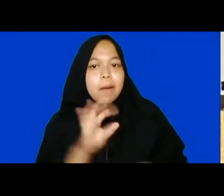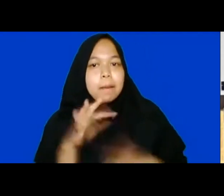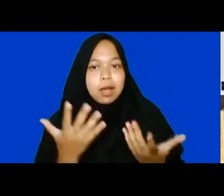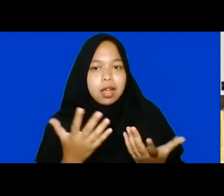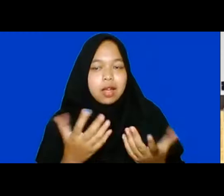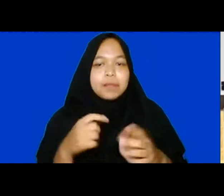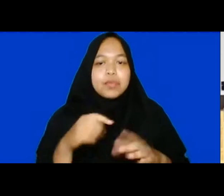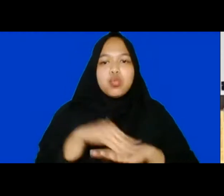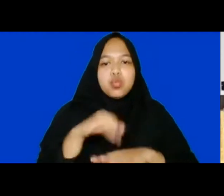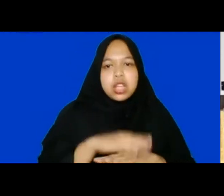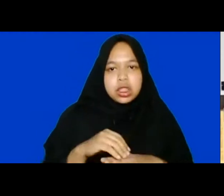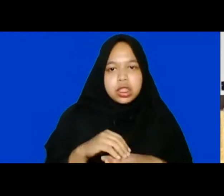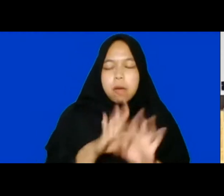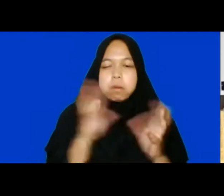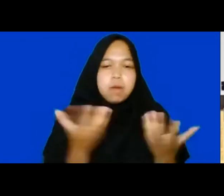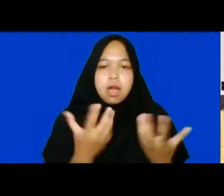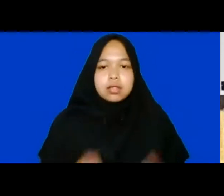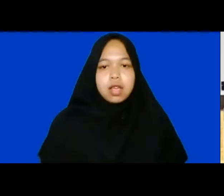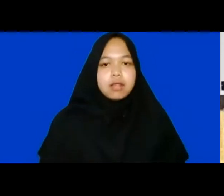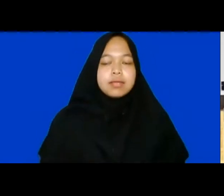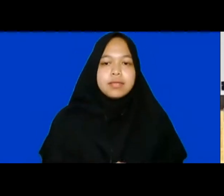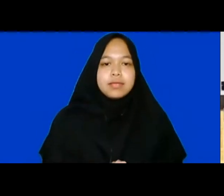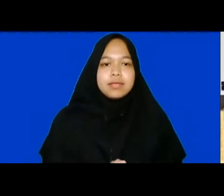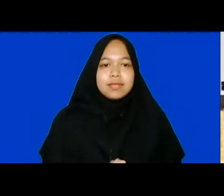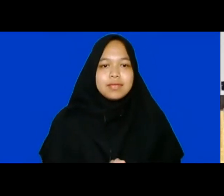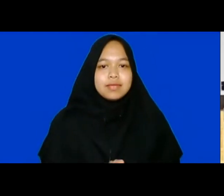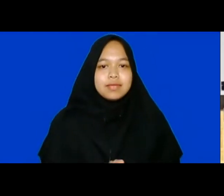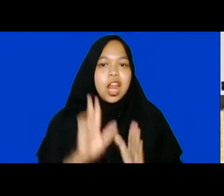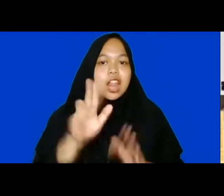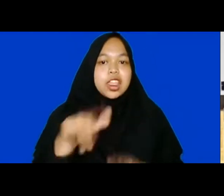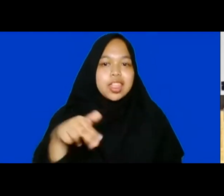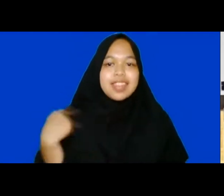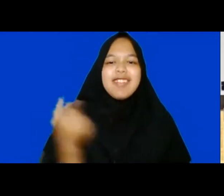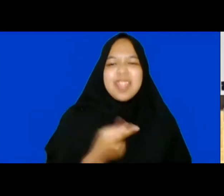Tekniknya juga mungkin bisa nanti dieksplorasi di sini, diceritakan,